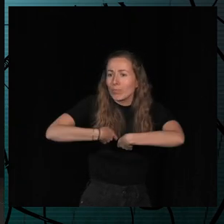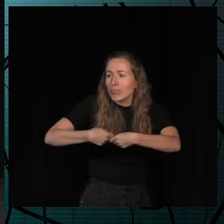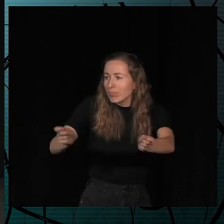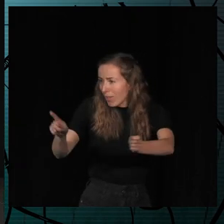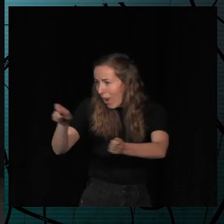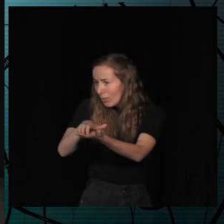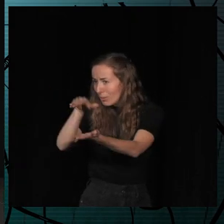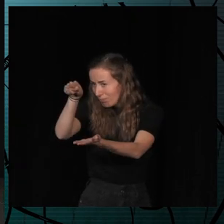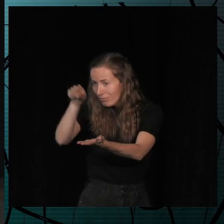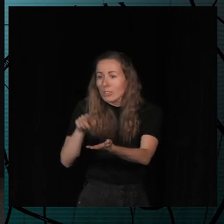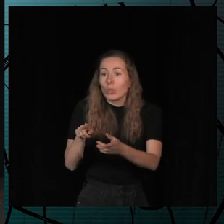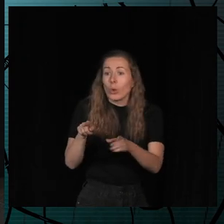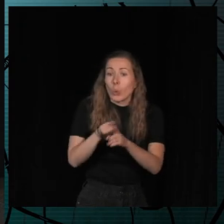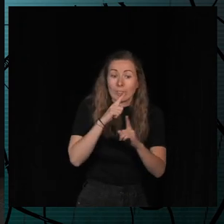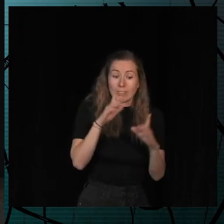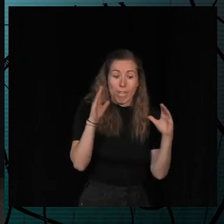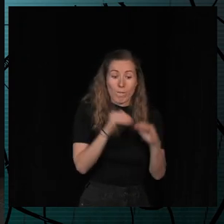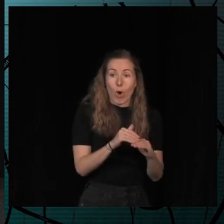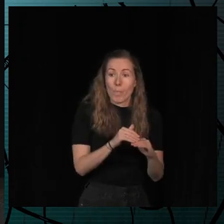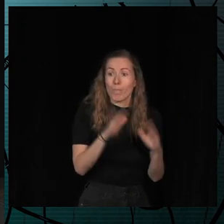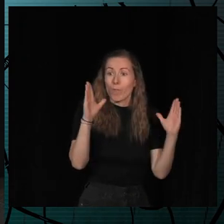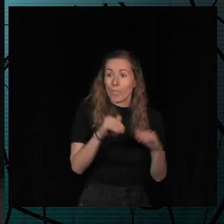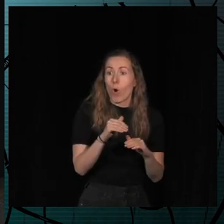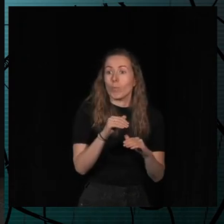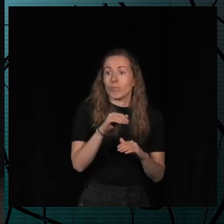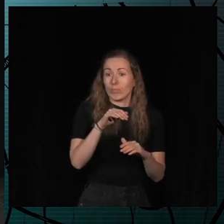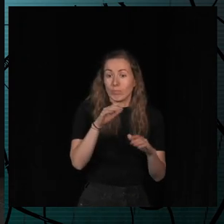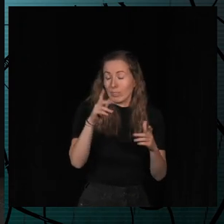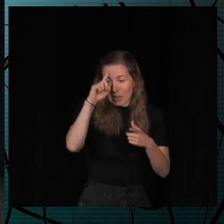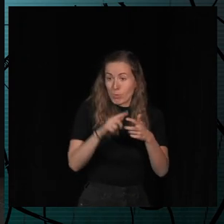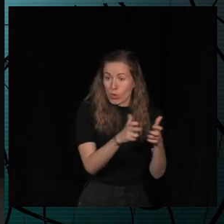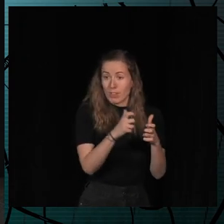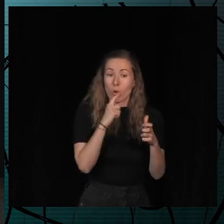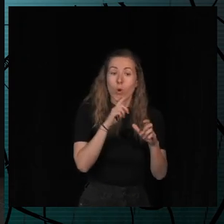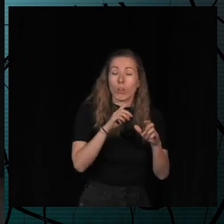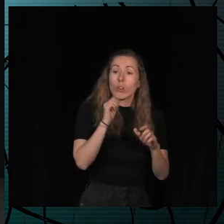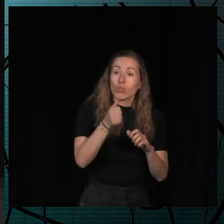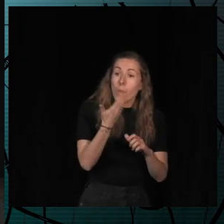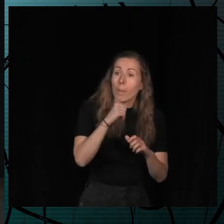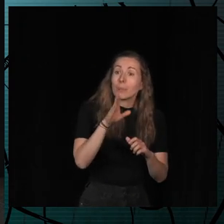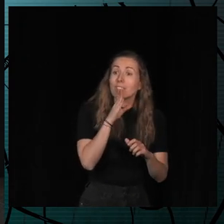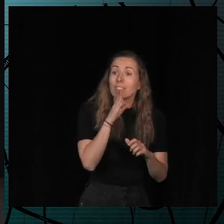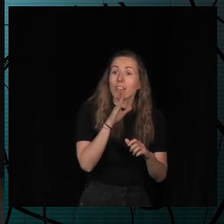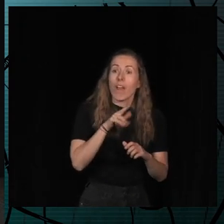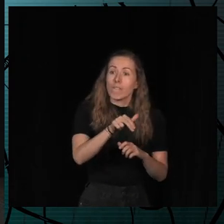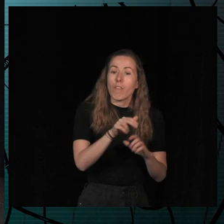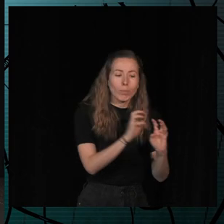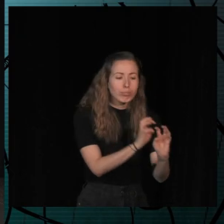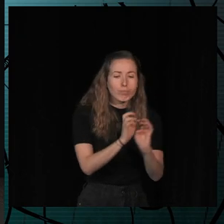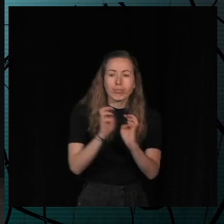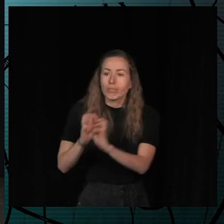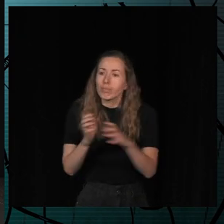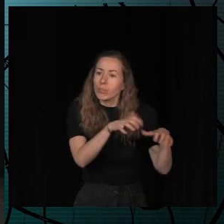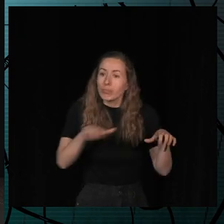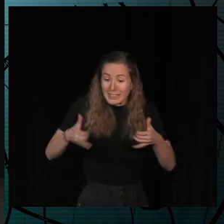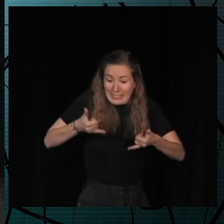également le programme de notre forum du jeu vidéo donc détaillé avec les tables rondes détaillé de demain après-midi qui se déroulera aussi